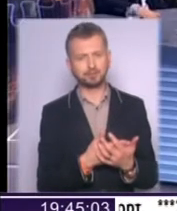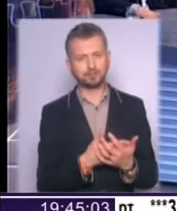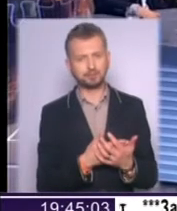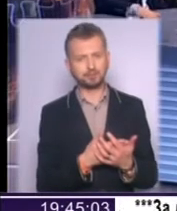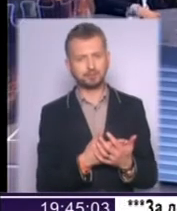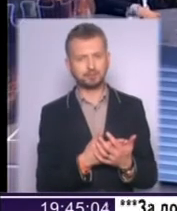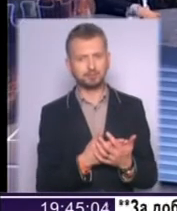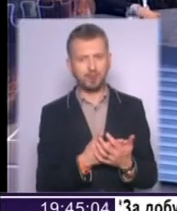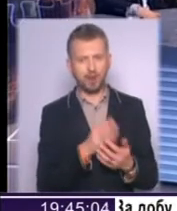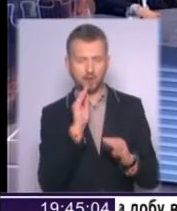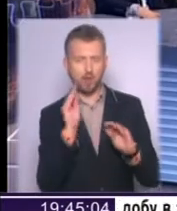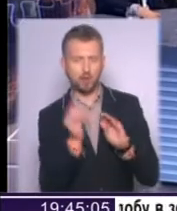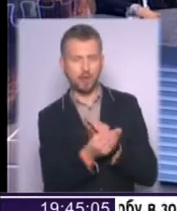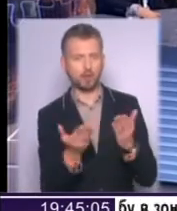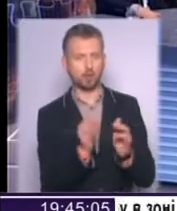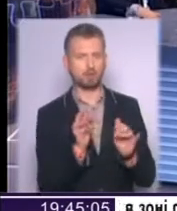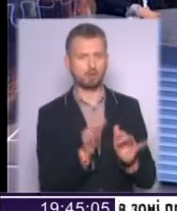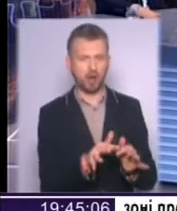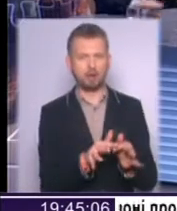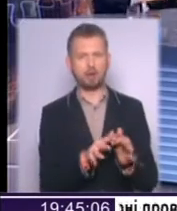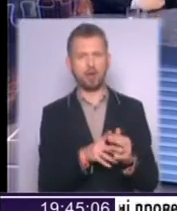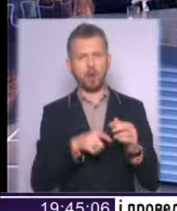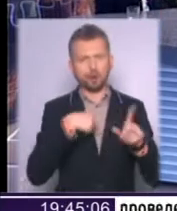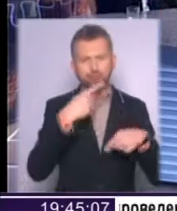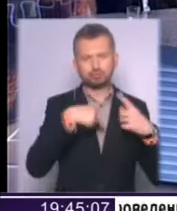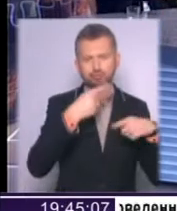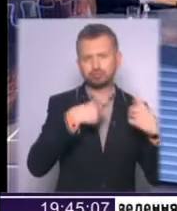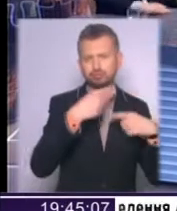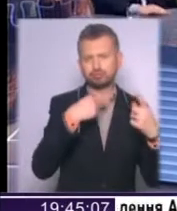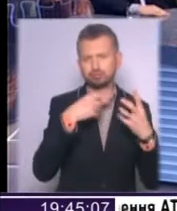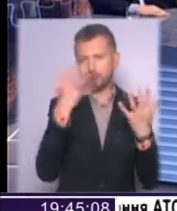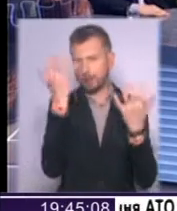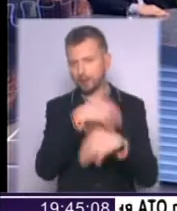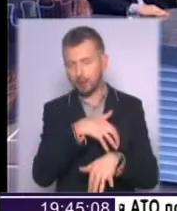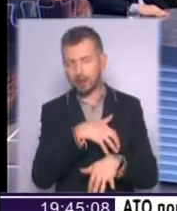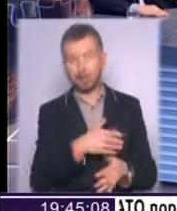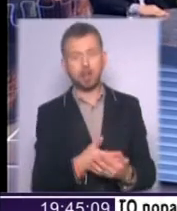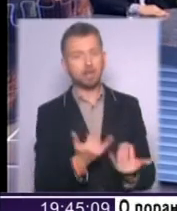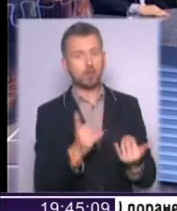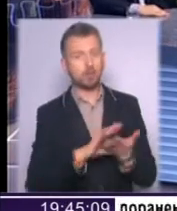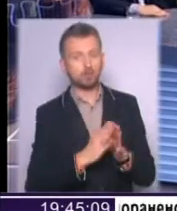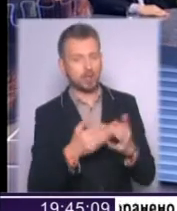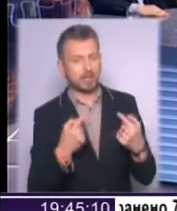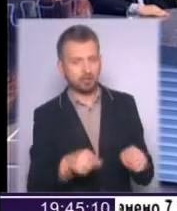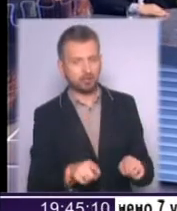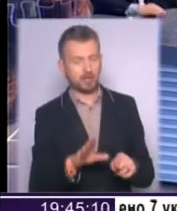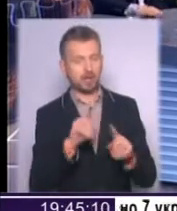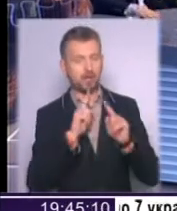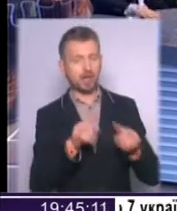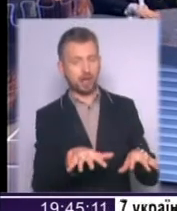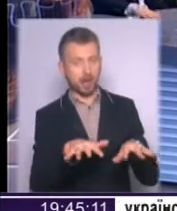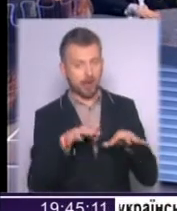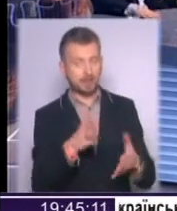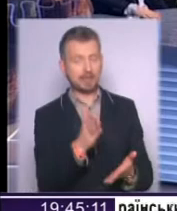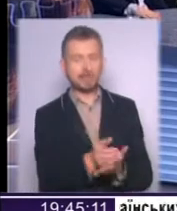десь під сукно заховати ту чи іншу справу, заговорити її, відпустити її в вільне плавання. Сьогодні ситуація інша. В Раді є